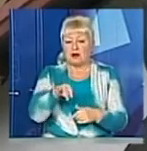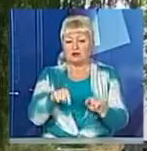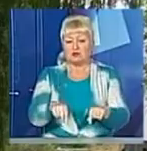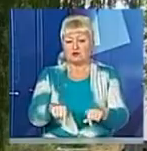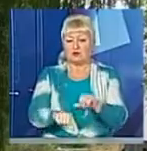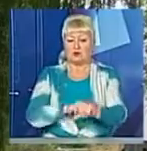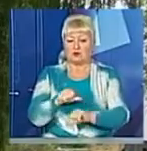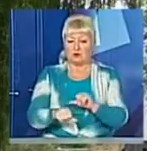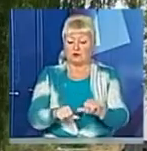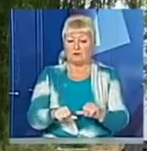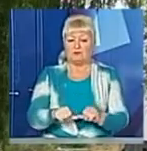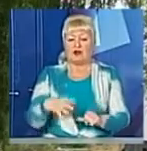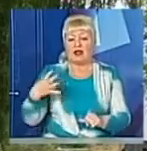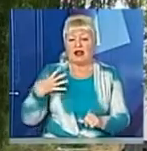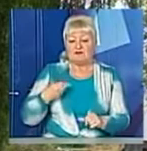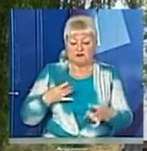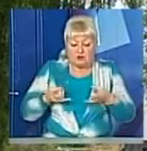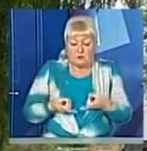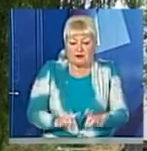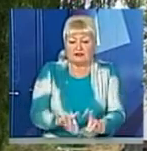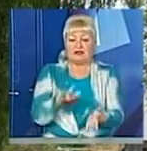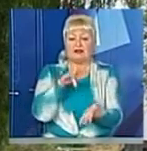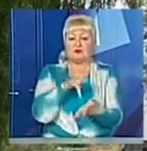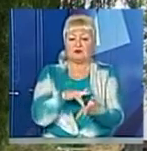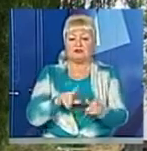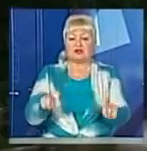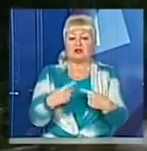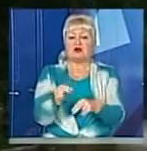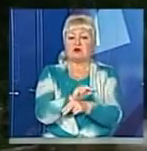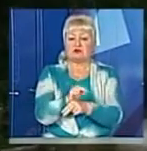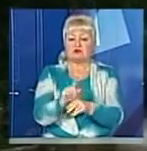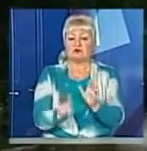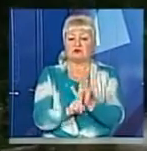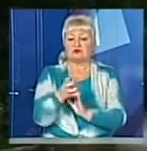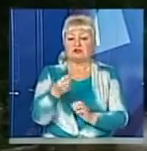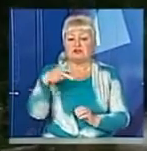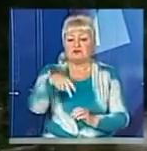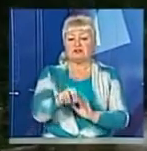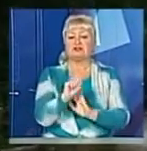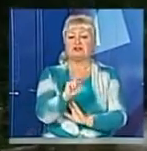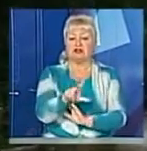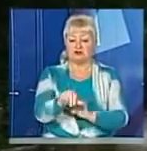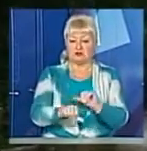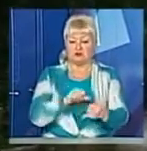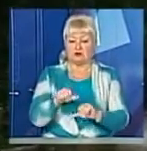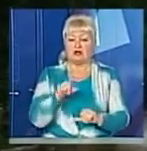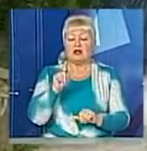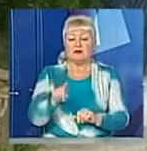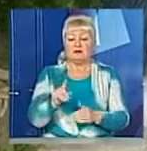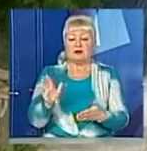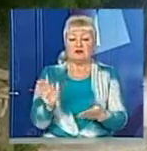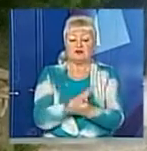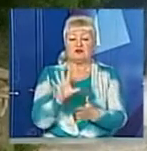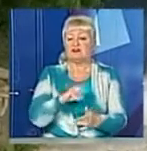року. Нагадаю, у Львівському перинатальному центрі реконструкцію розпочали ще в 2013-му. Там демонтували